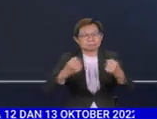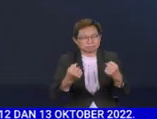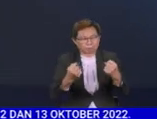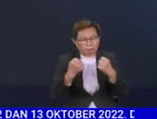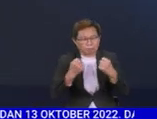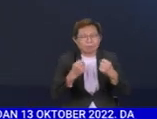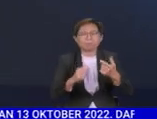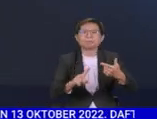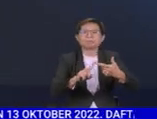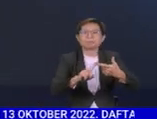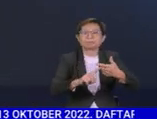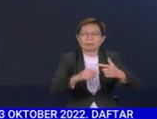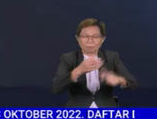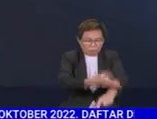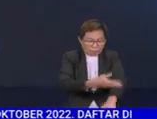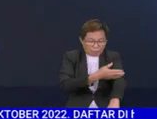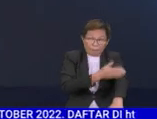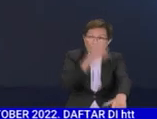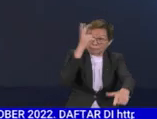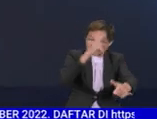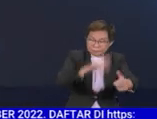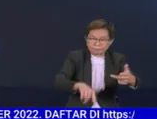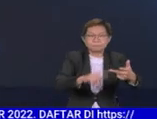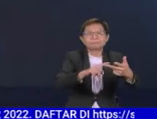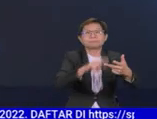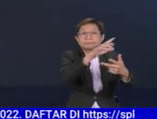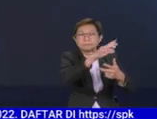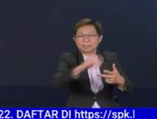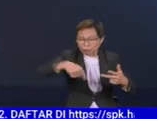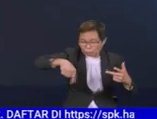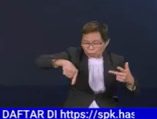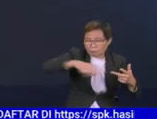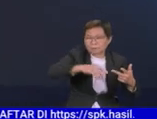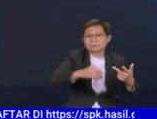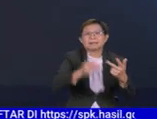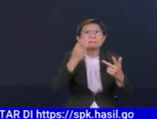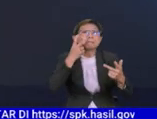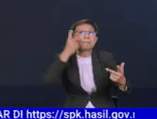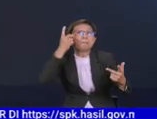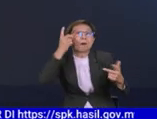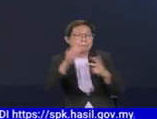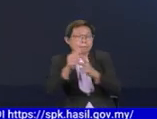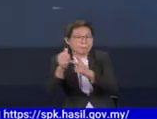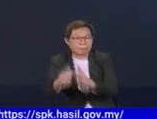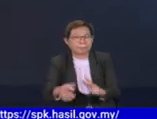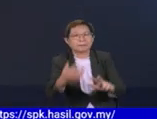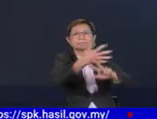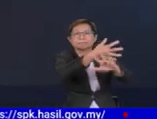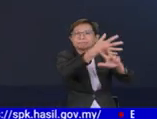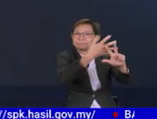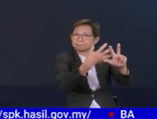kestabilan, prestasi kerajaan serta kualiti dan kematangan pemimpin.